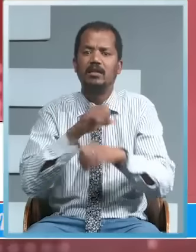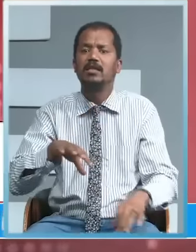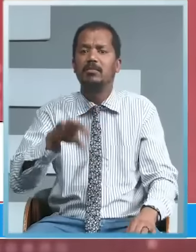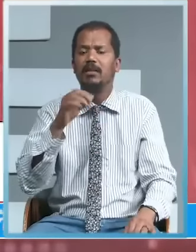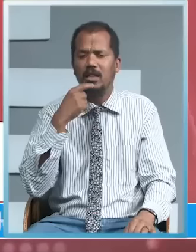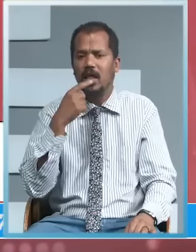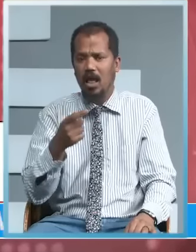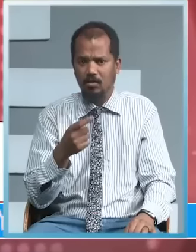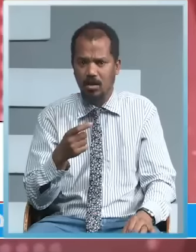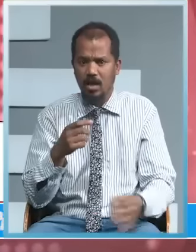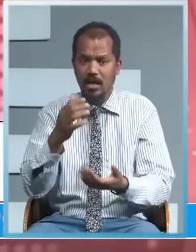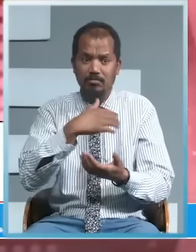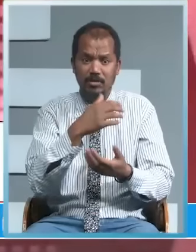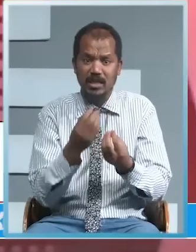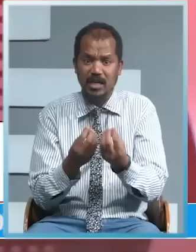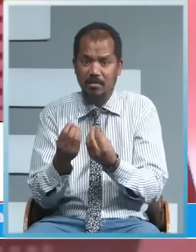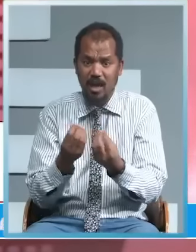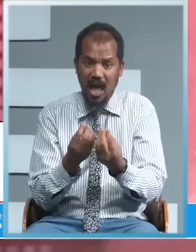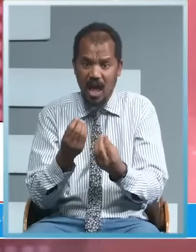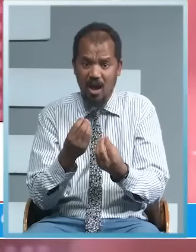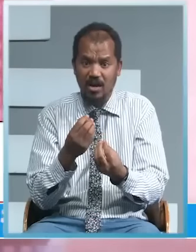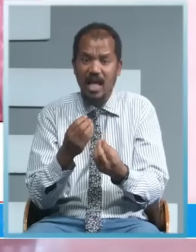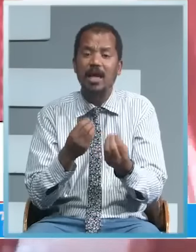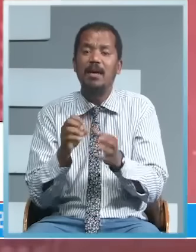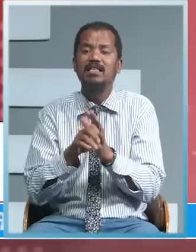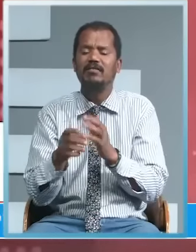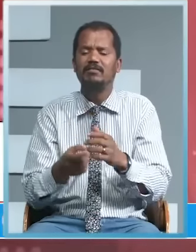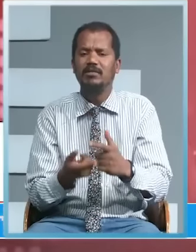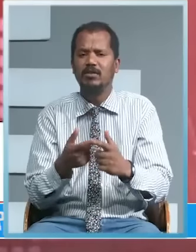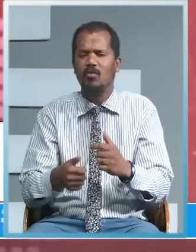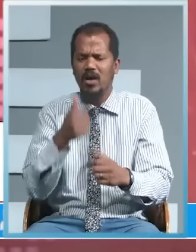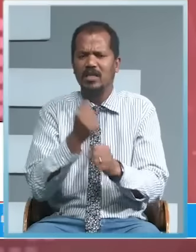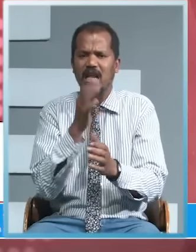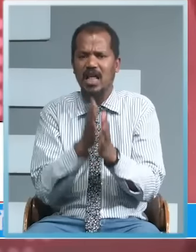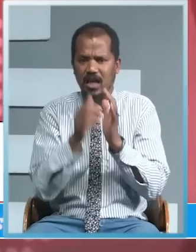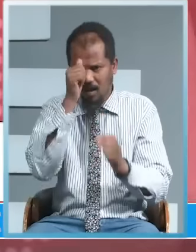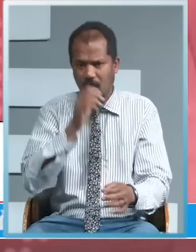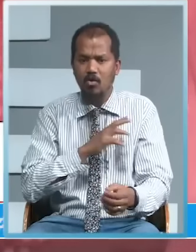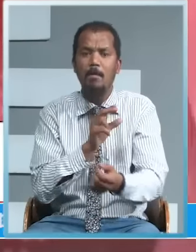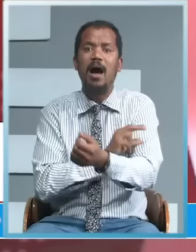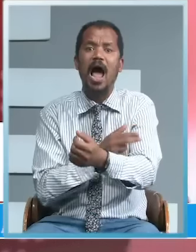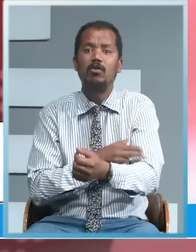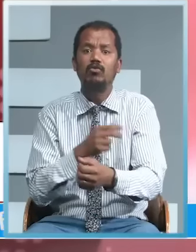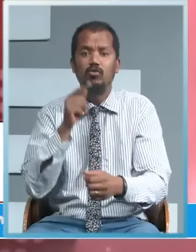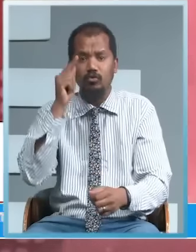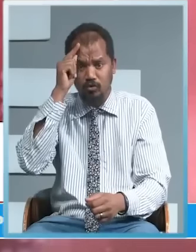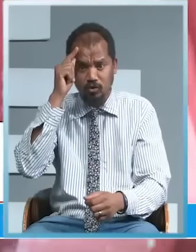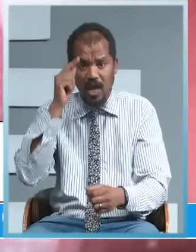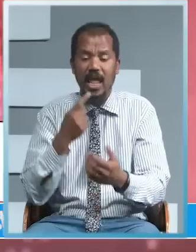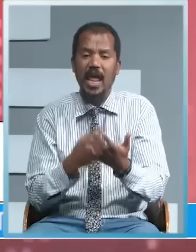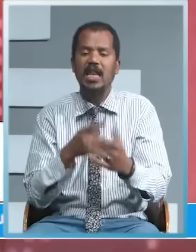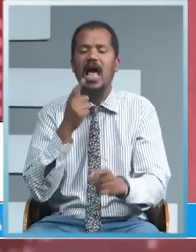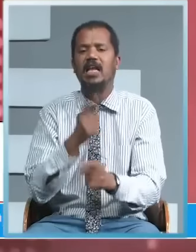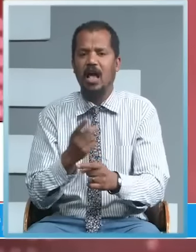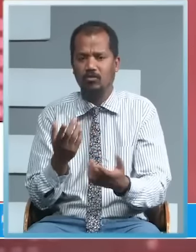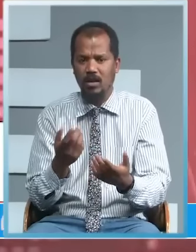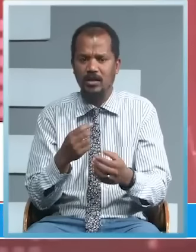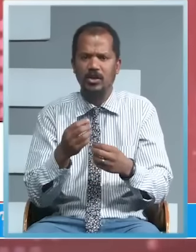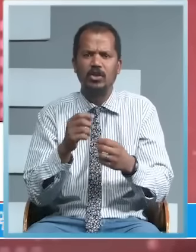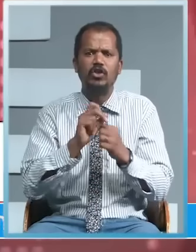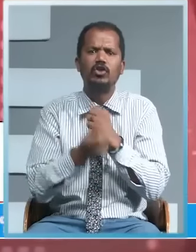እንደሚገኝ አመላክቷል። የምርት ገበያው የግብይትና ገበያ ዘርፍ ምክትል ዋና ስራ አስፈጻሚ አቶ ባህሉ ንጉሴ ይህንንም አረጋግጠዋል።